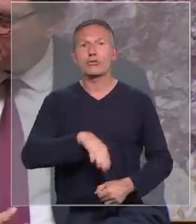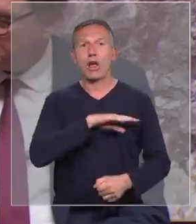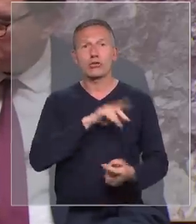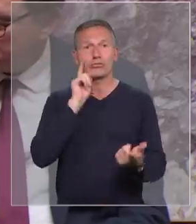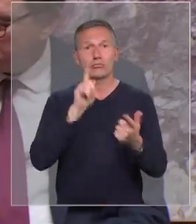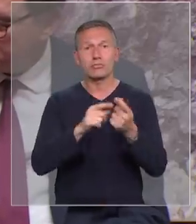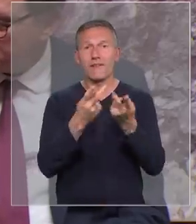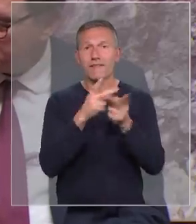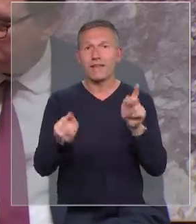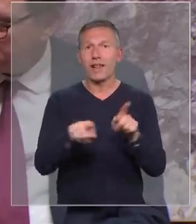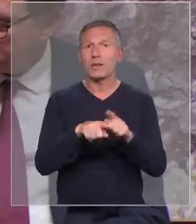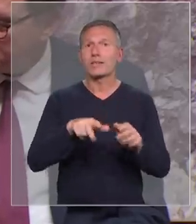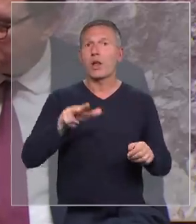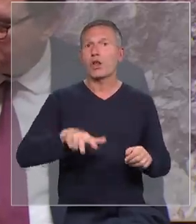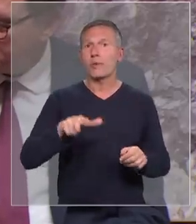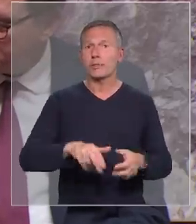logement.